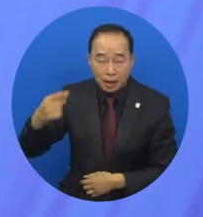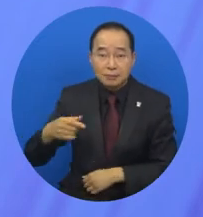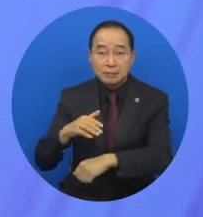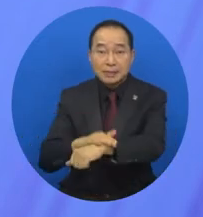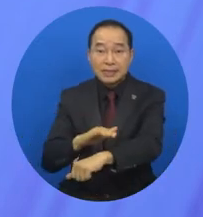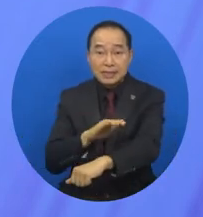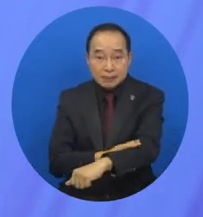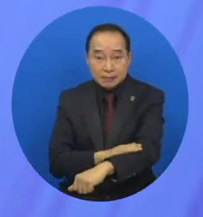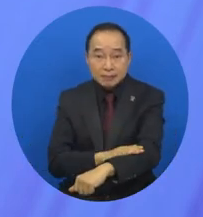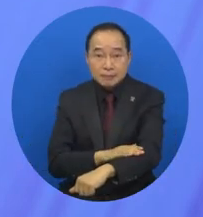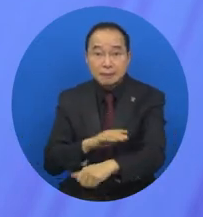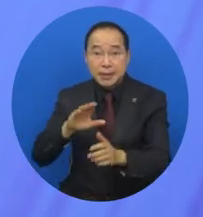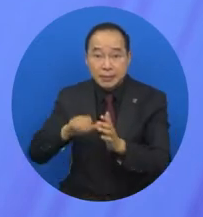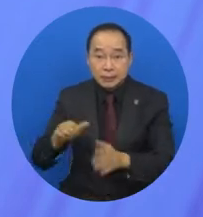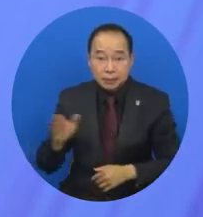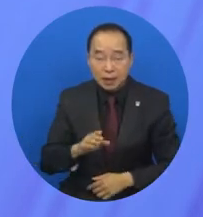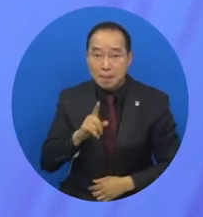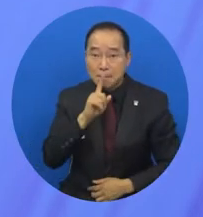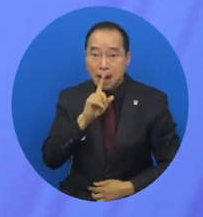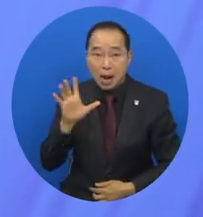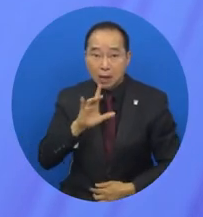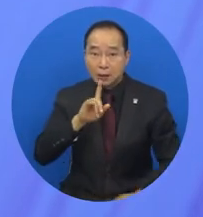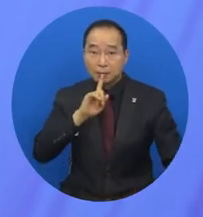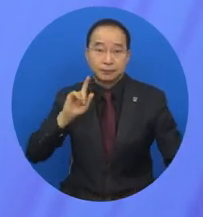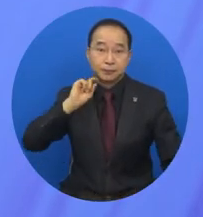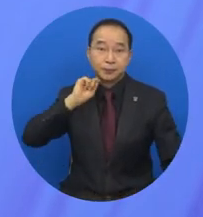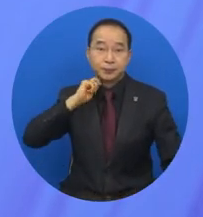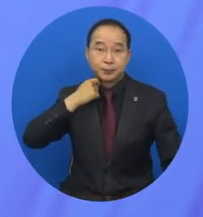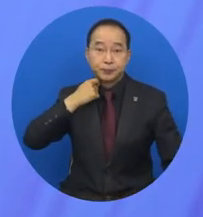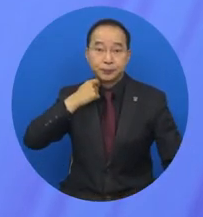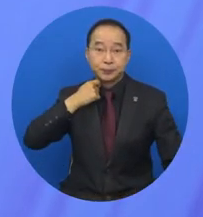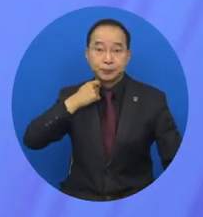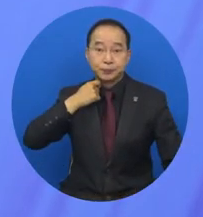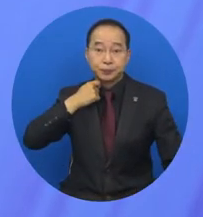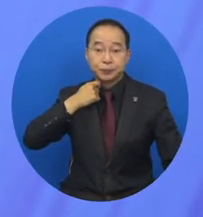단계에서 전혀 말을 사용하지 않고